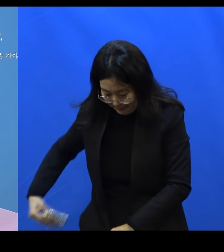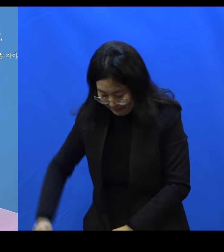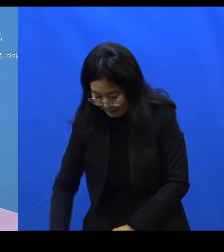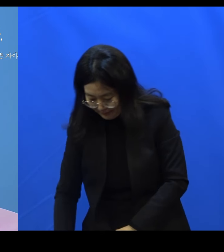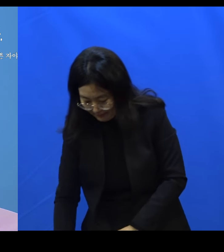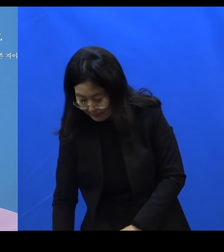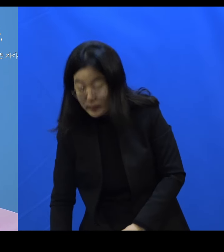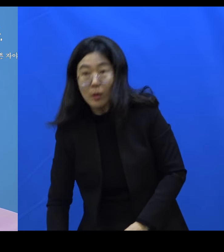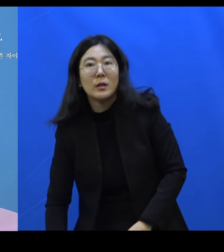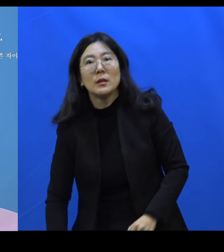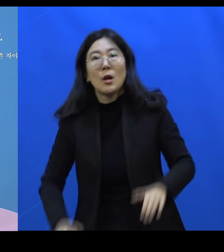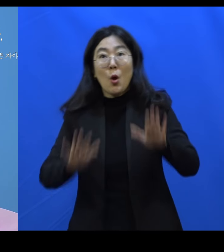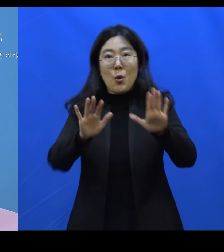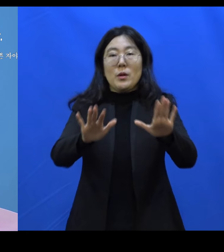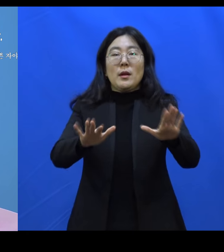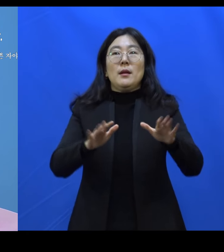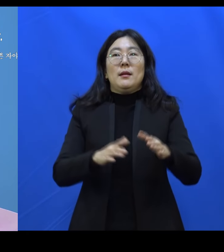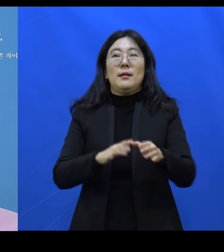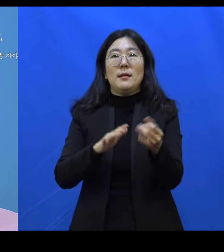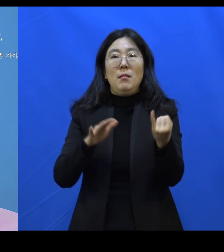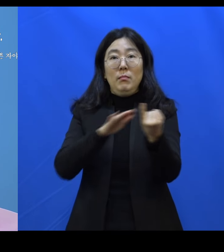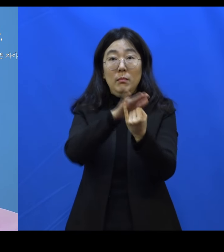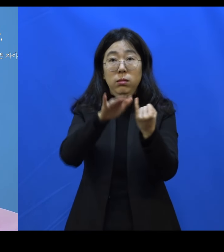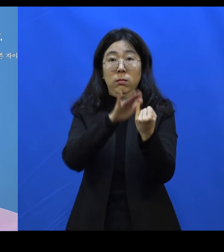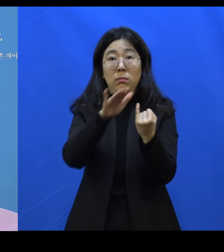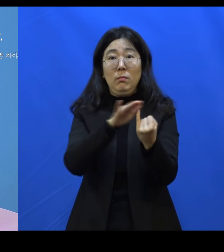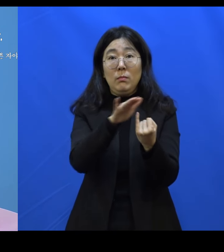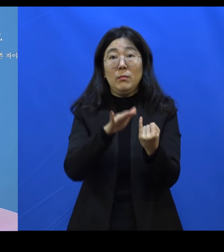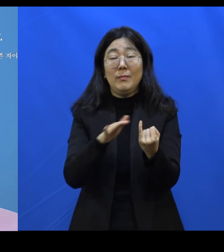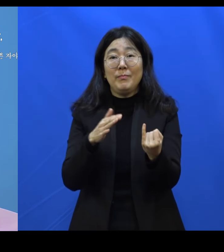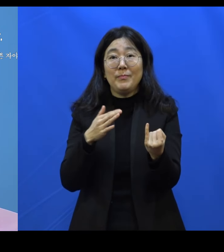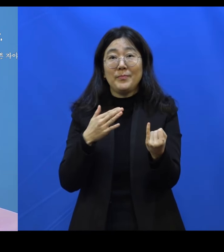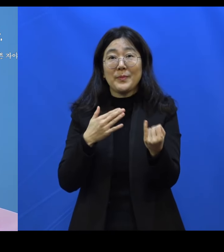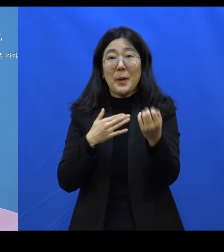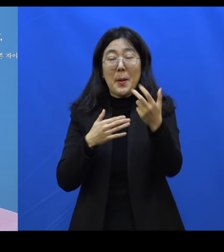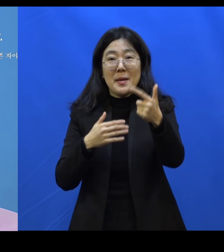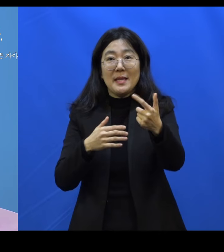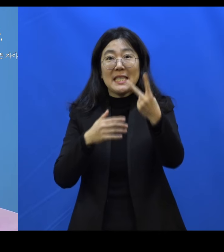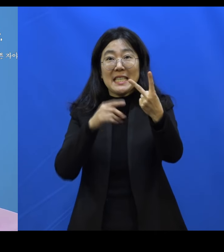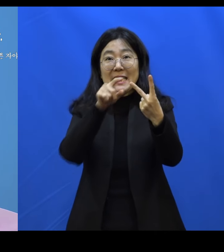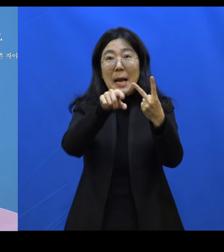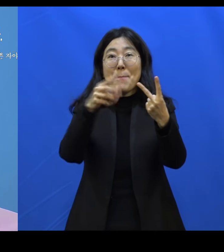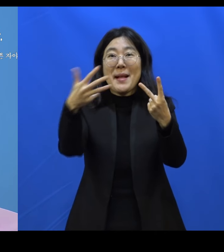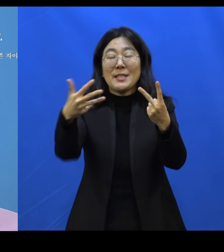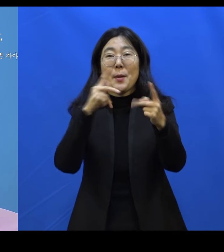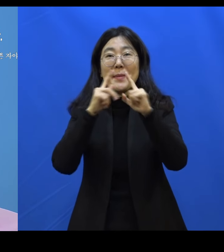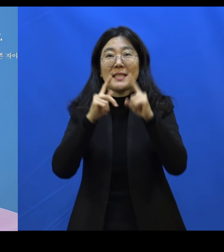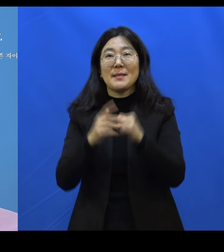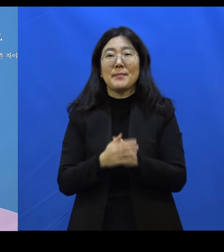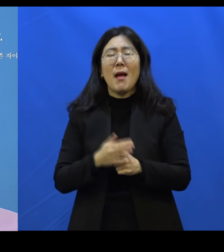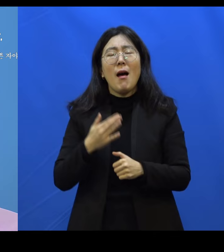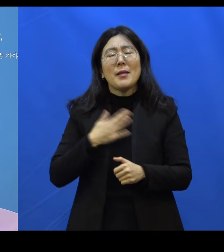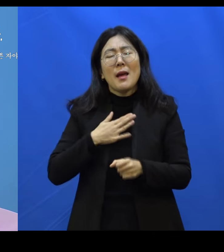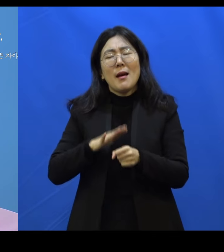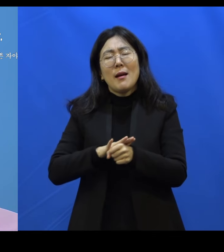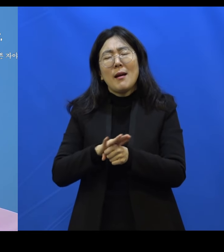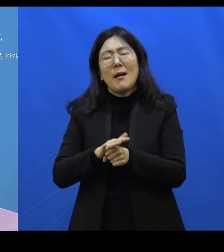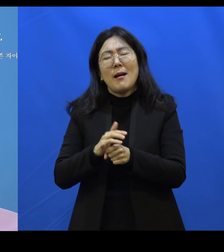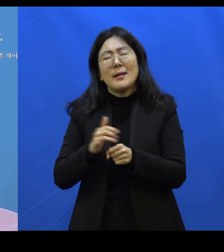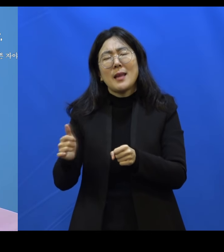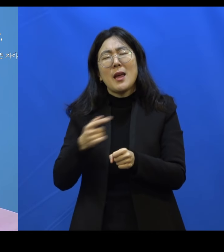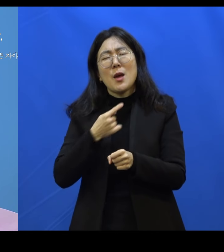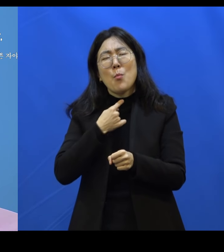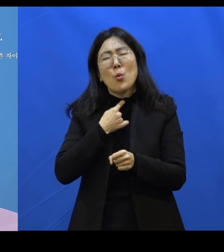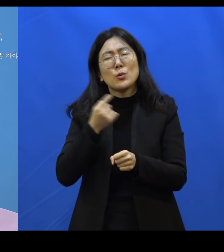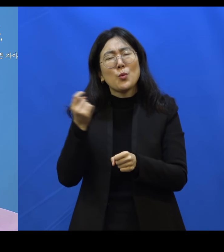자, 오늘 여기 보니까 8절이죠. 오늘 내 사랑하는 자의 목소리로구나. 그죠? 그리고 10절에 보면